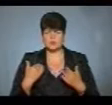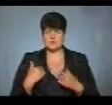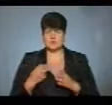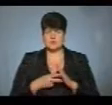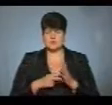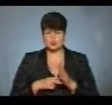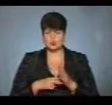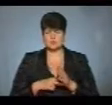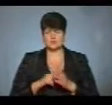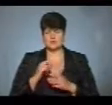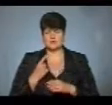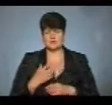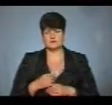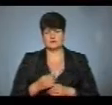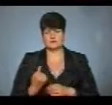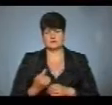Франківській області.